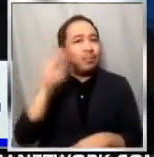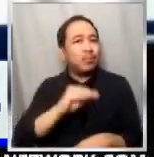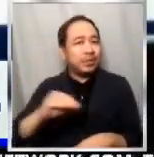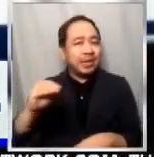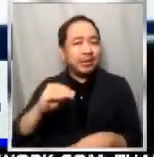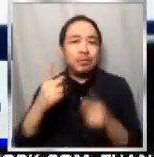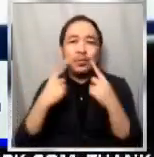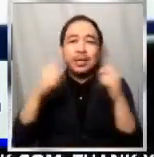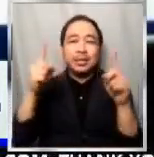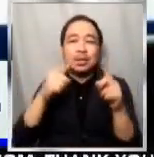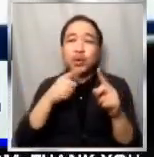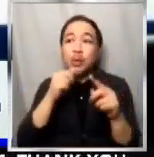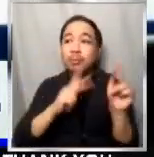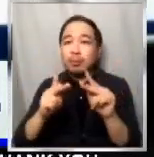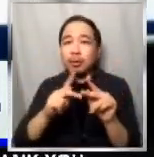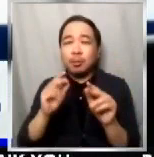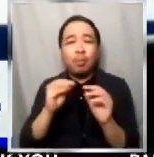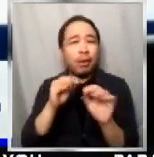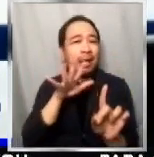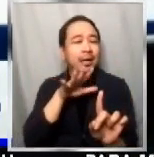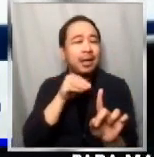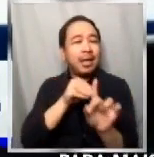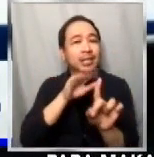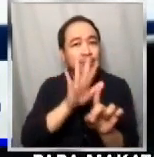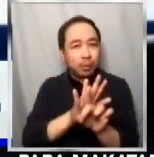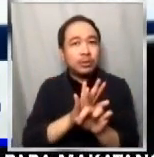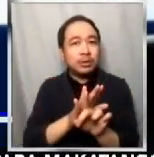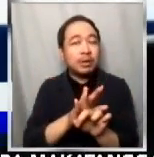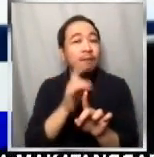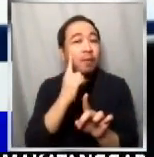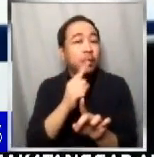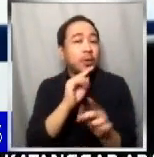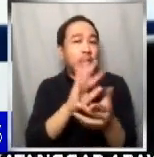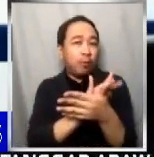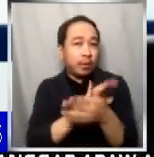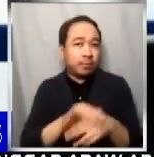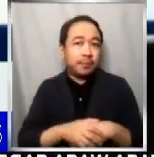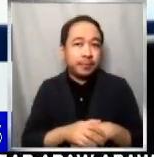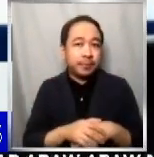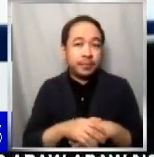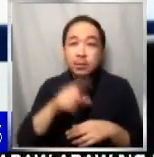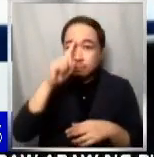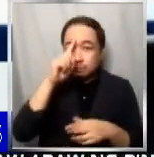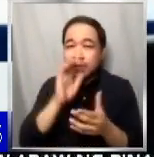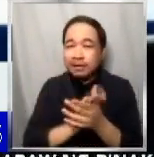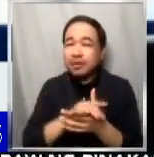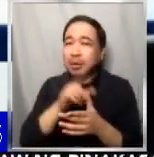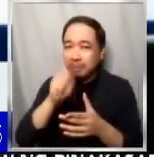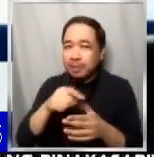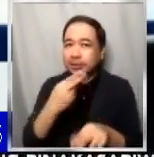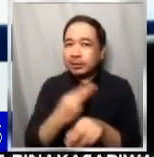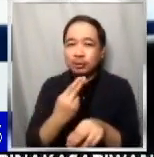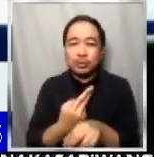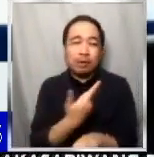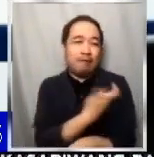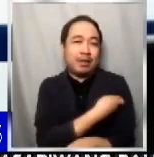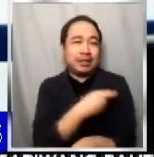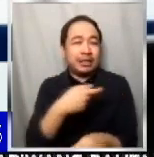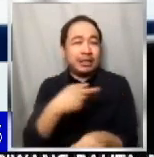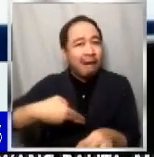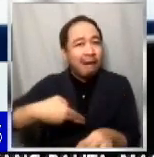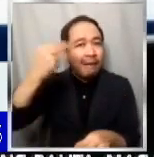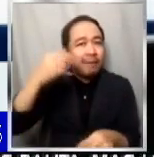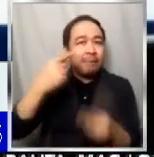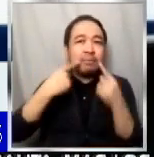COVID-19. We believe that having using vaccines with higher efficacy to protect the most at risk who